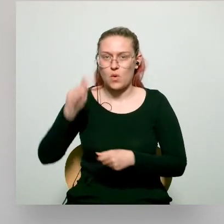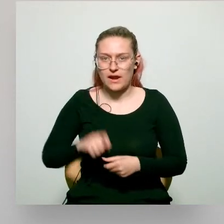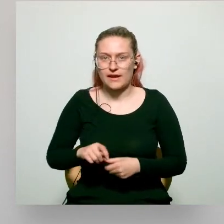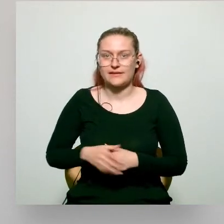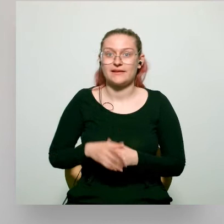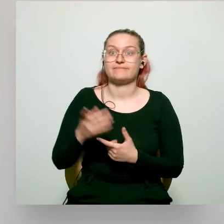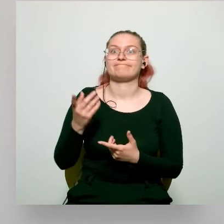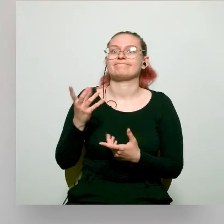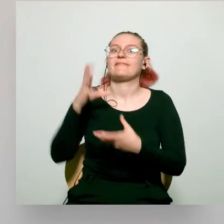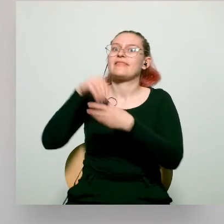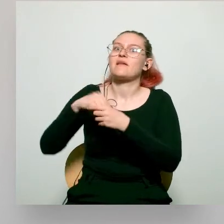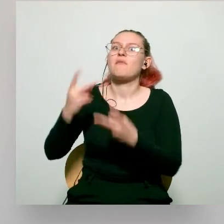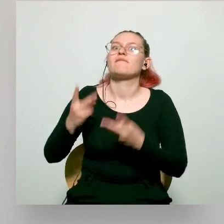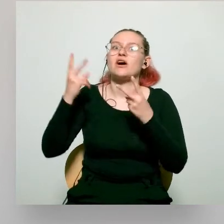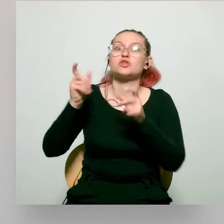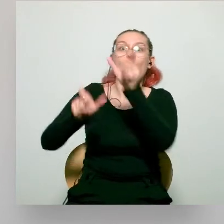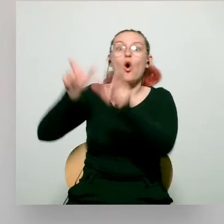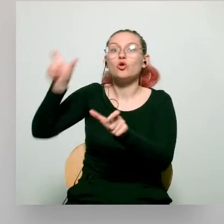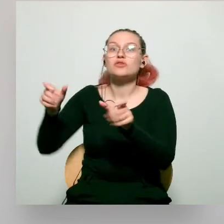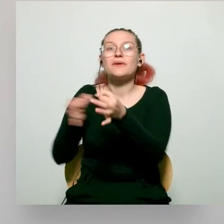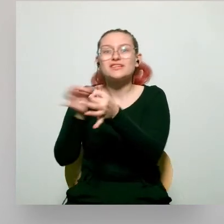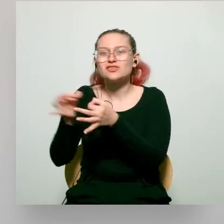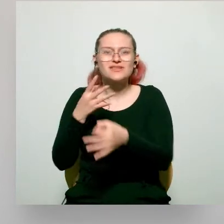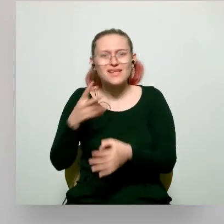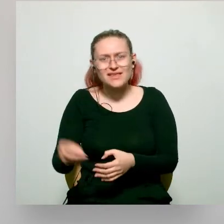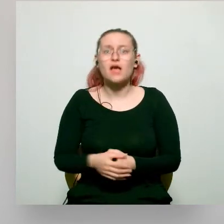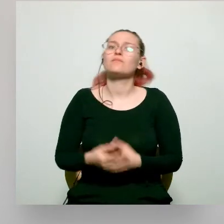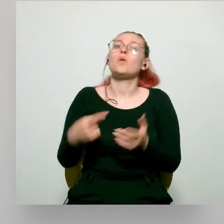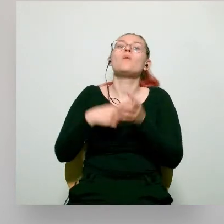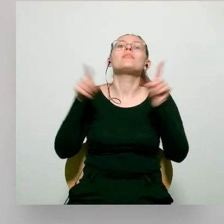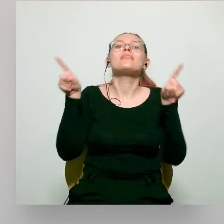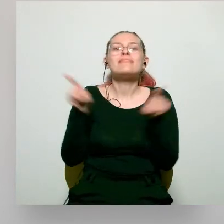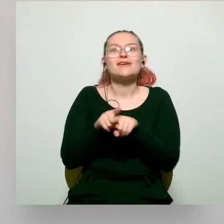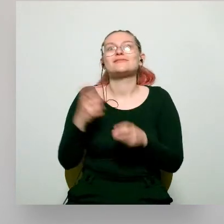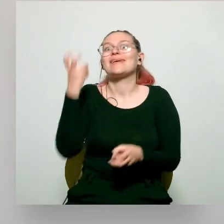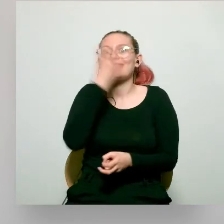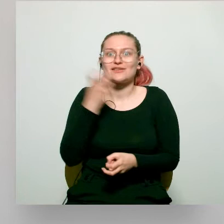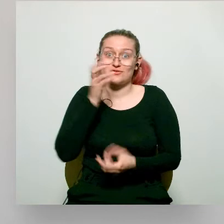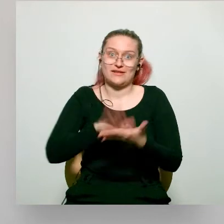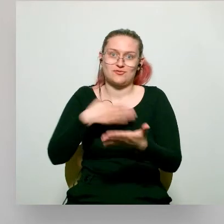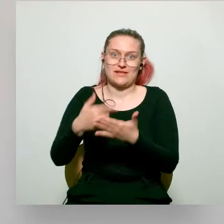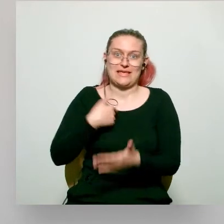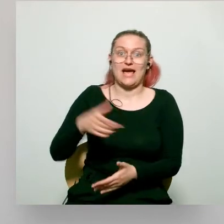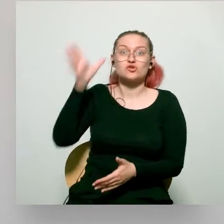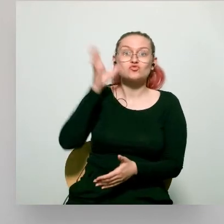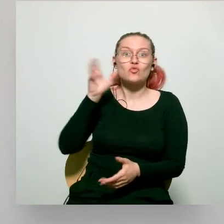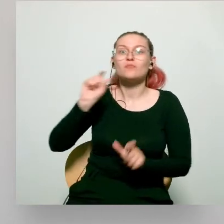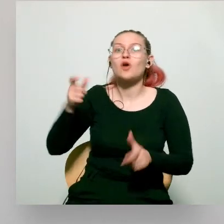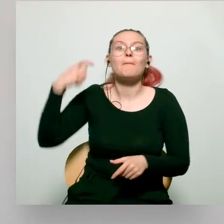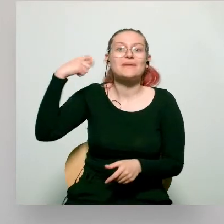dla mnie interesujące. Słucham wystąpień Zeleńskiego. Prezydent Zeleński na